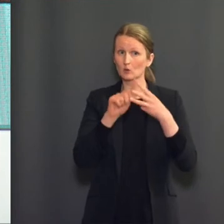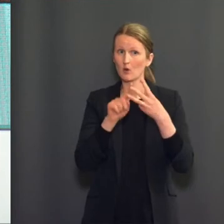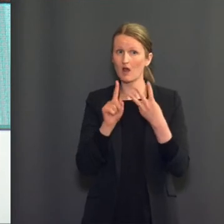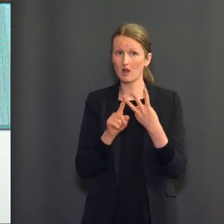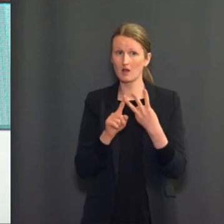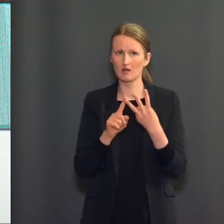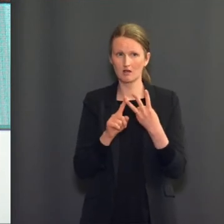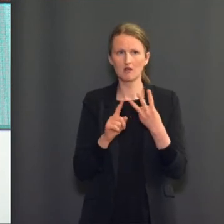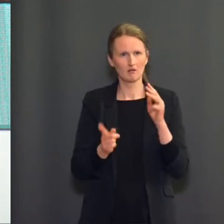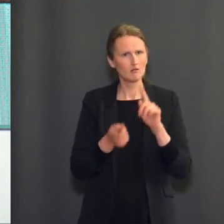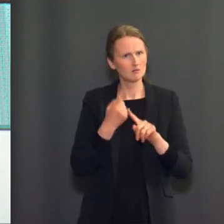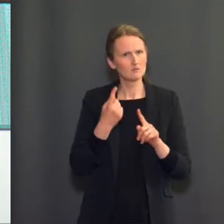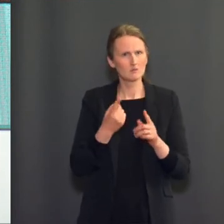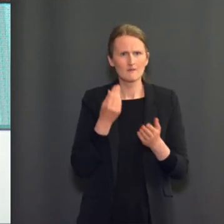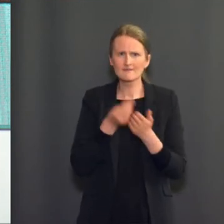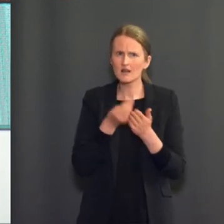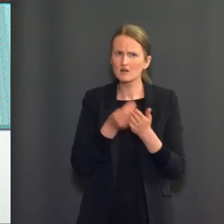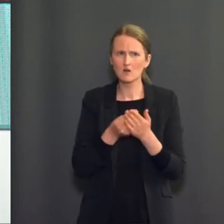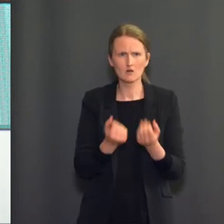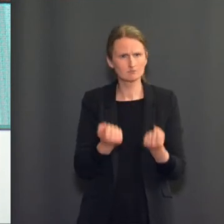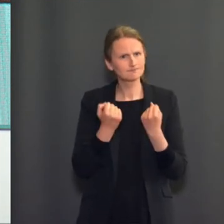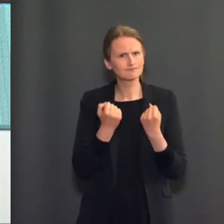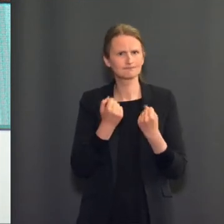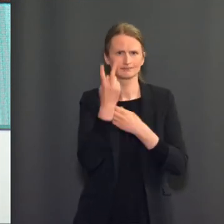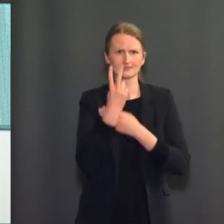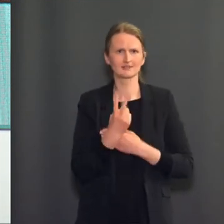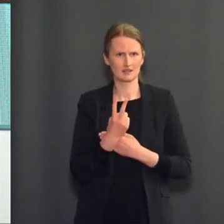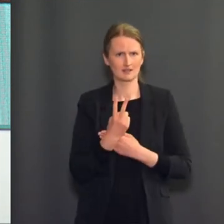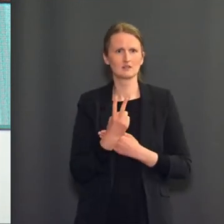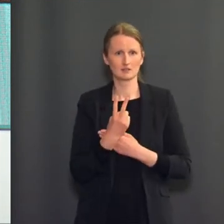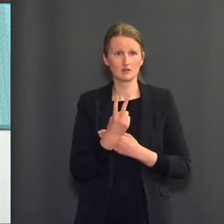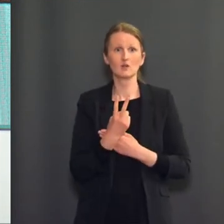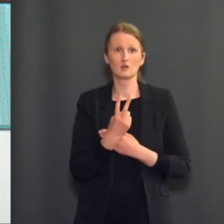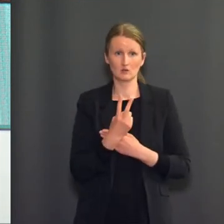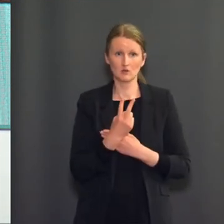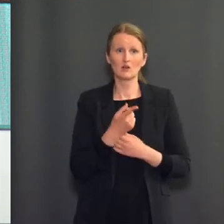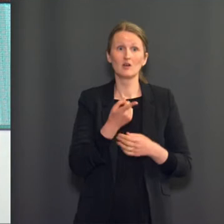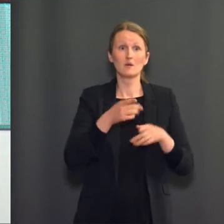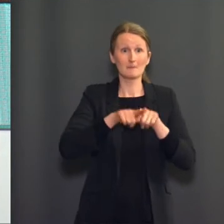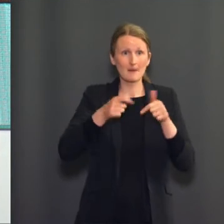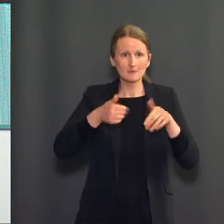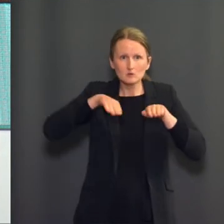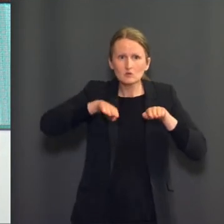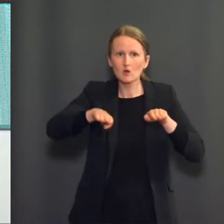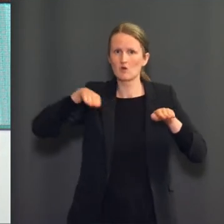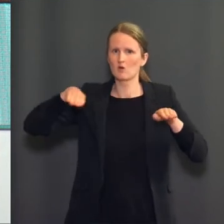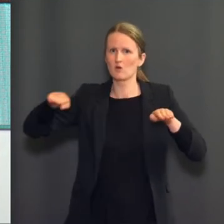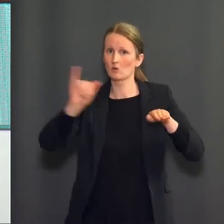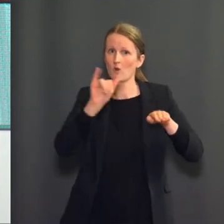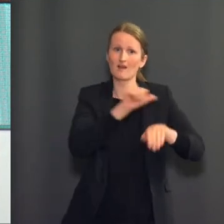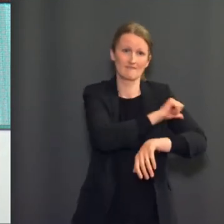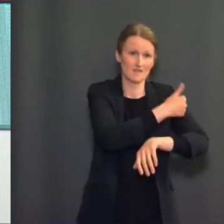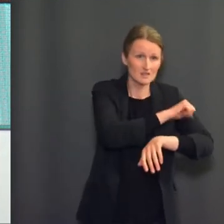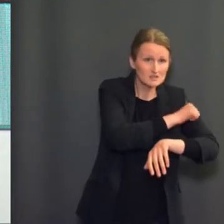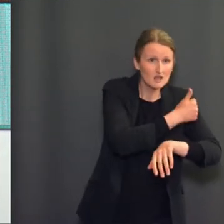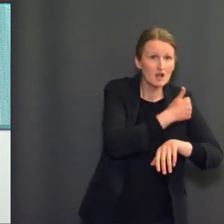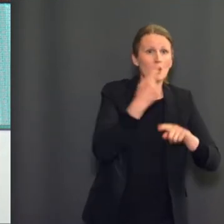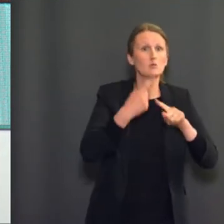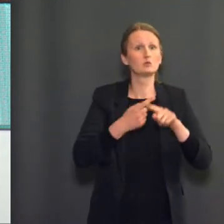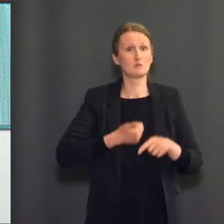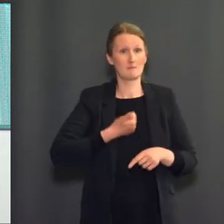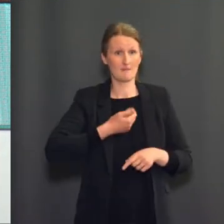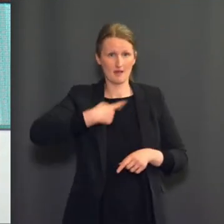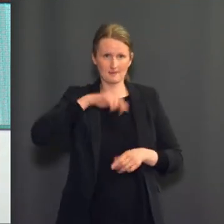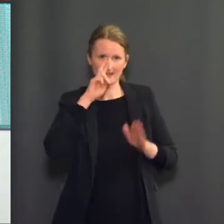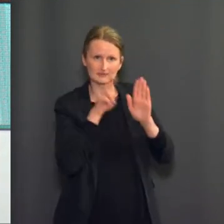strict des mesures de précaution, une clé essentielle pour vaincre le coronavirus. C'est pourquoi,